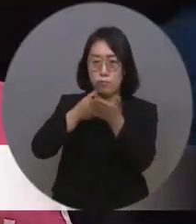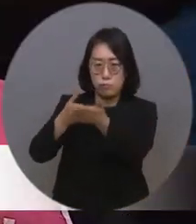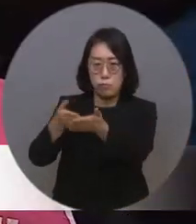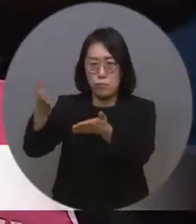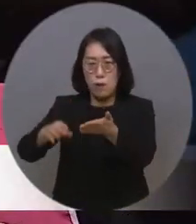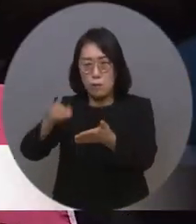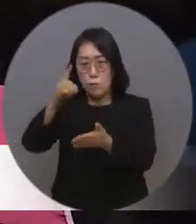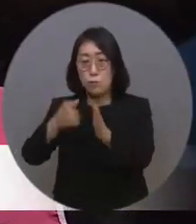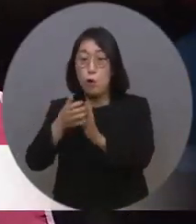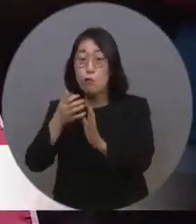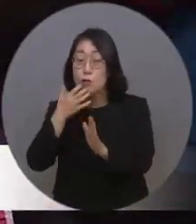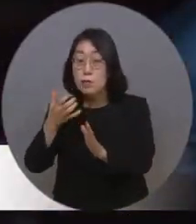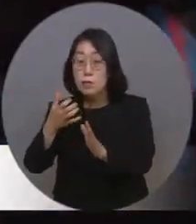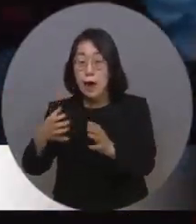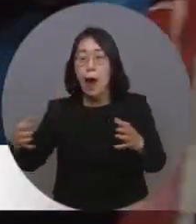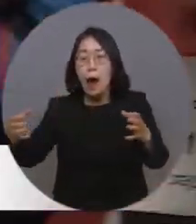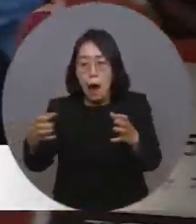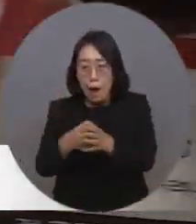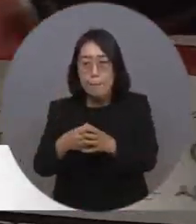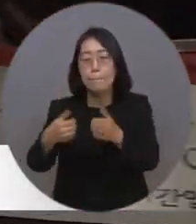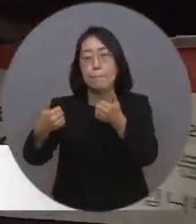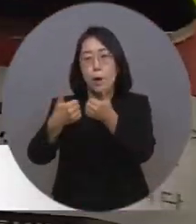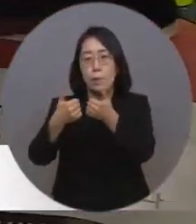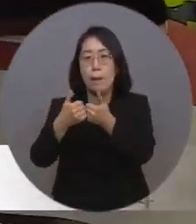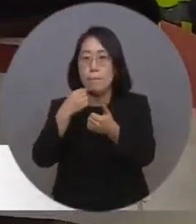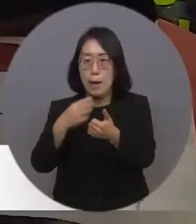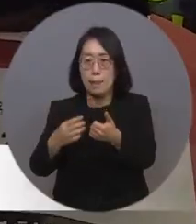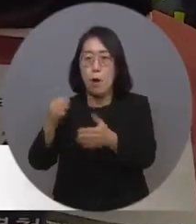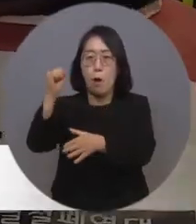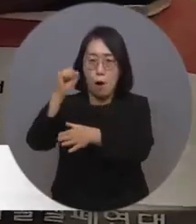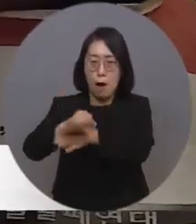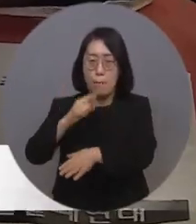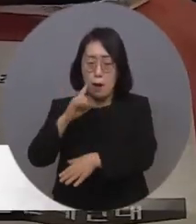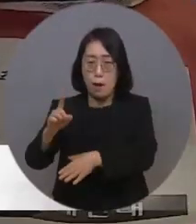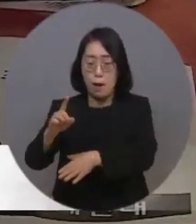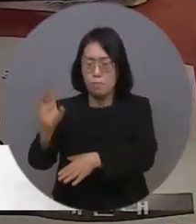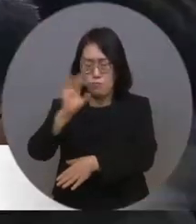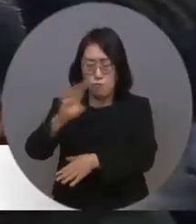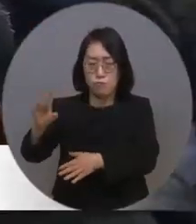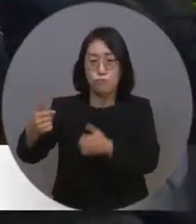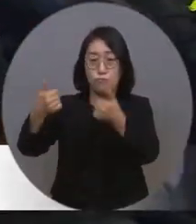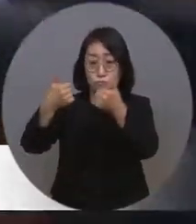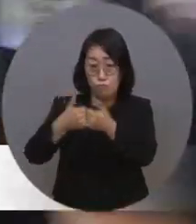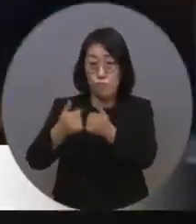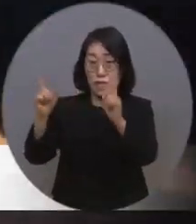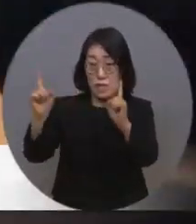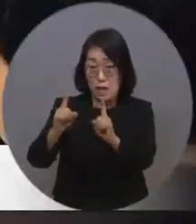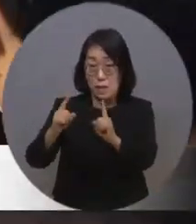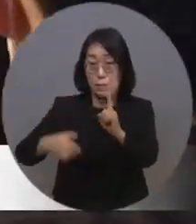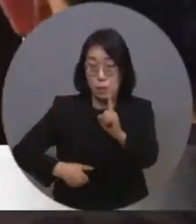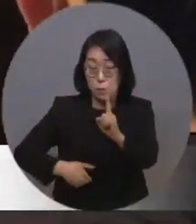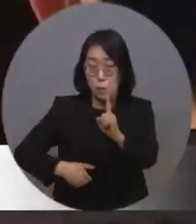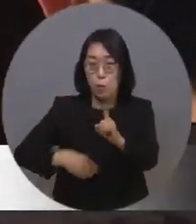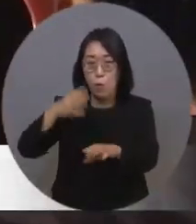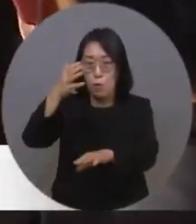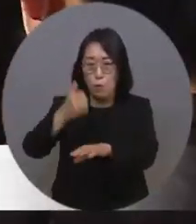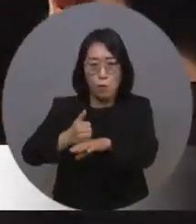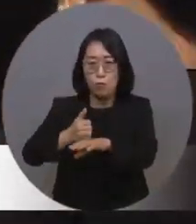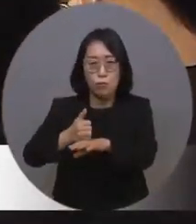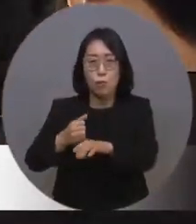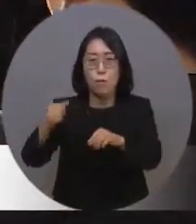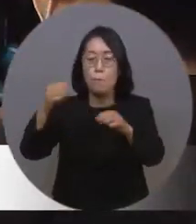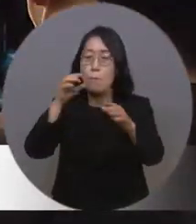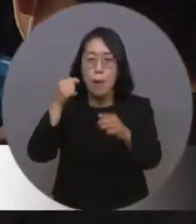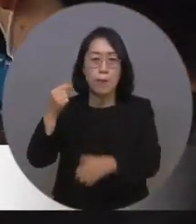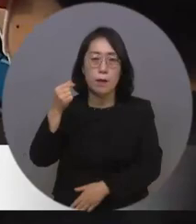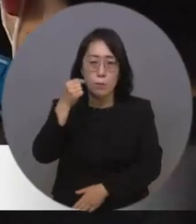서울시는 다른 장애인 단체와의 합동 면담을, 전장에는 단독 면담을 고수하며 만남은 이뤄지지 못했습니다.